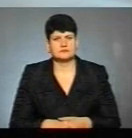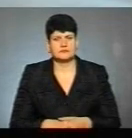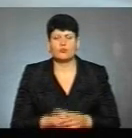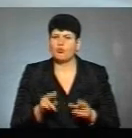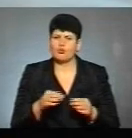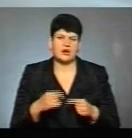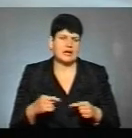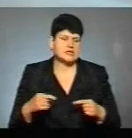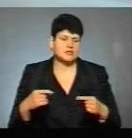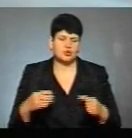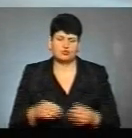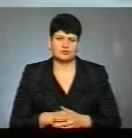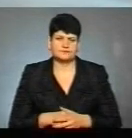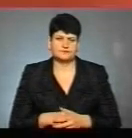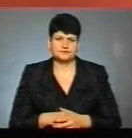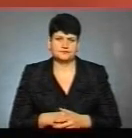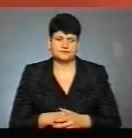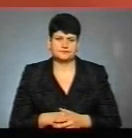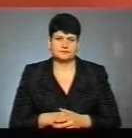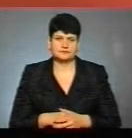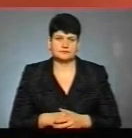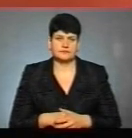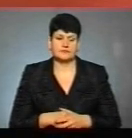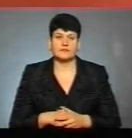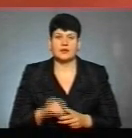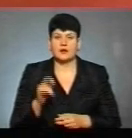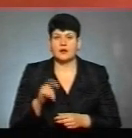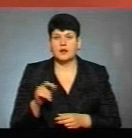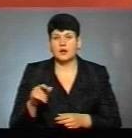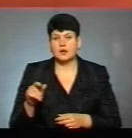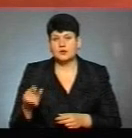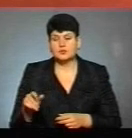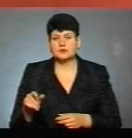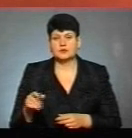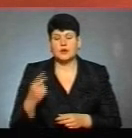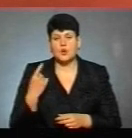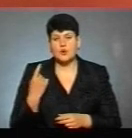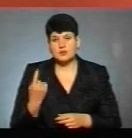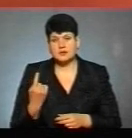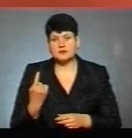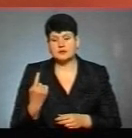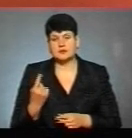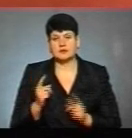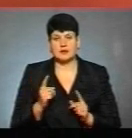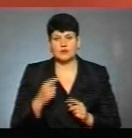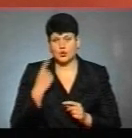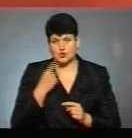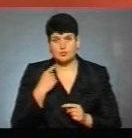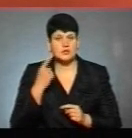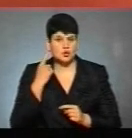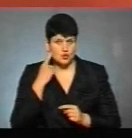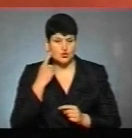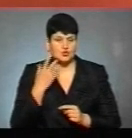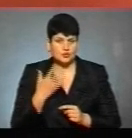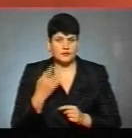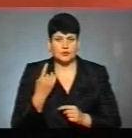По-різному. По-різному, знаєте, люди. Одні, ну, навіть сам особисто чув,